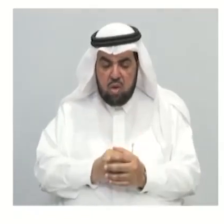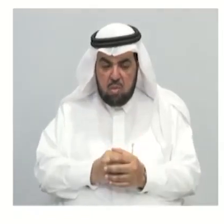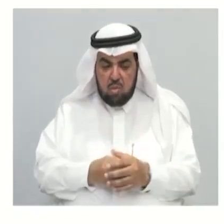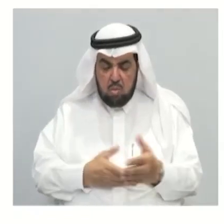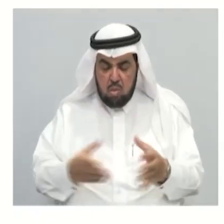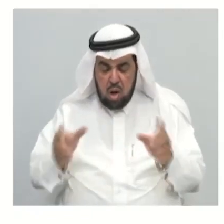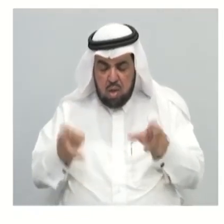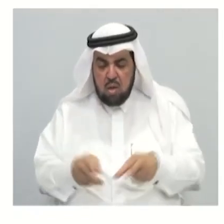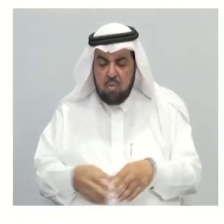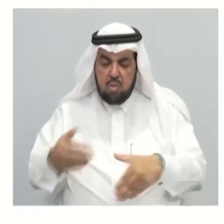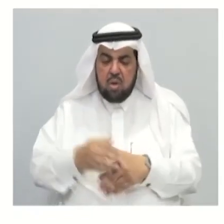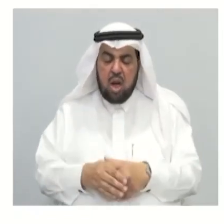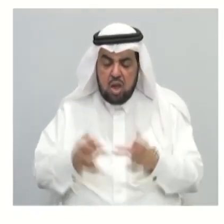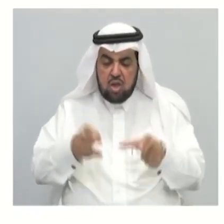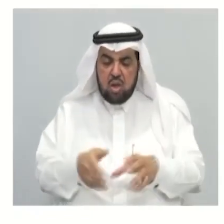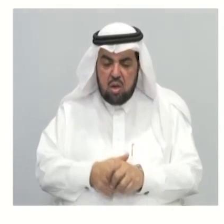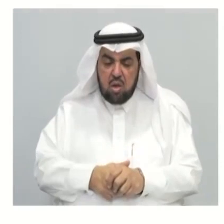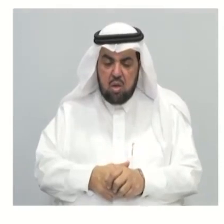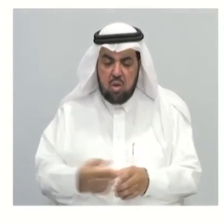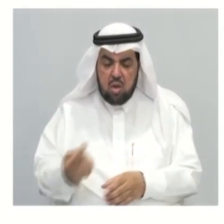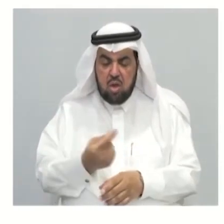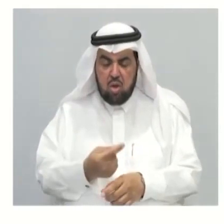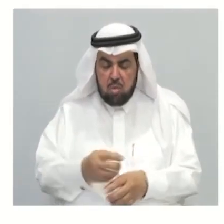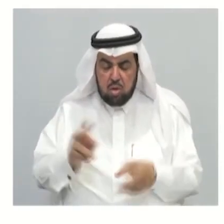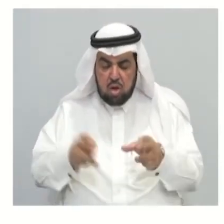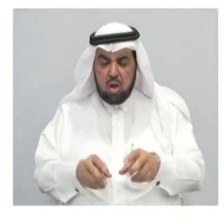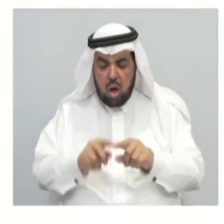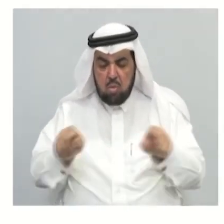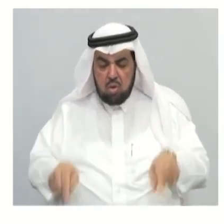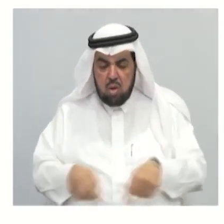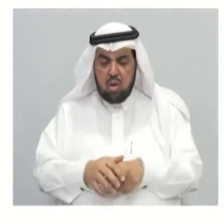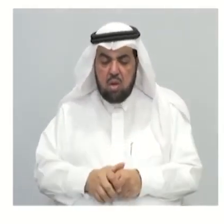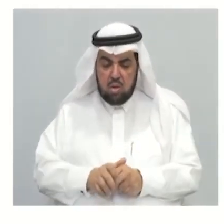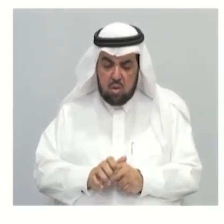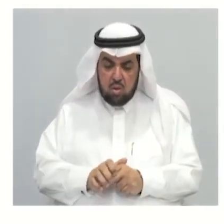وتوزيعها من ادراج شكل ونرسم الشكل المستطيل